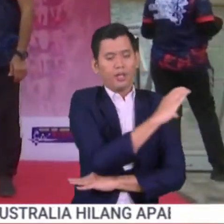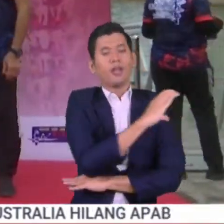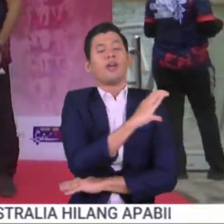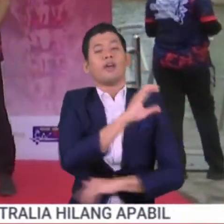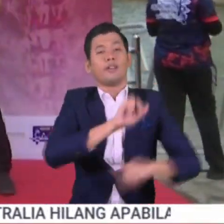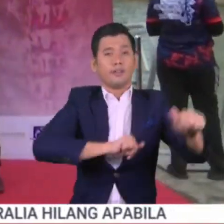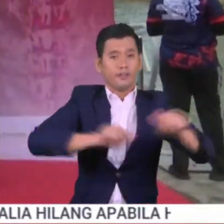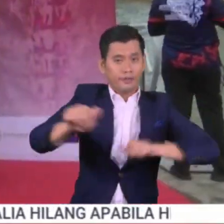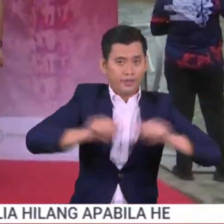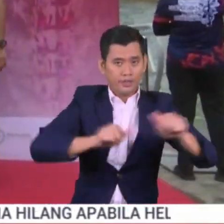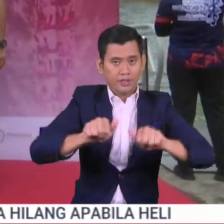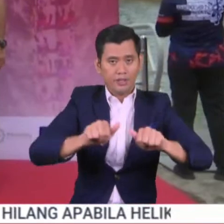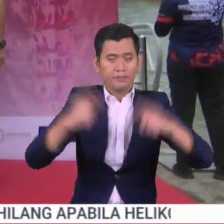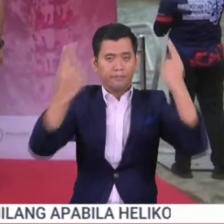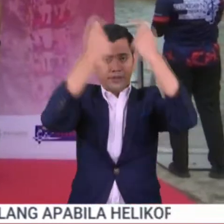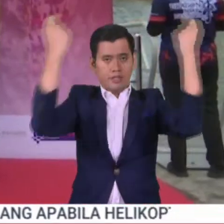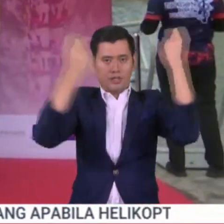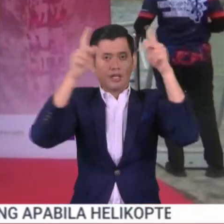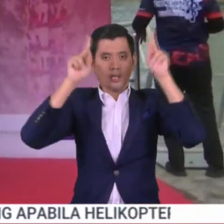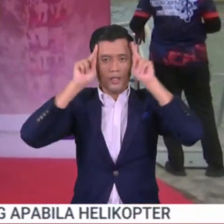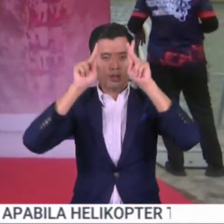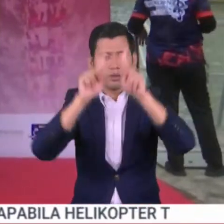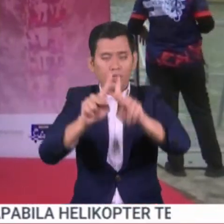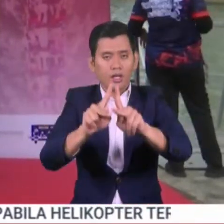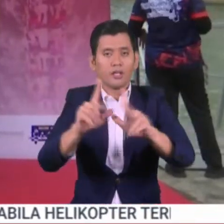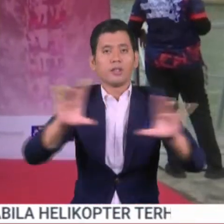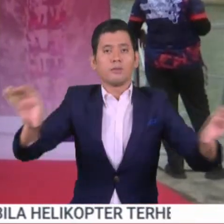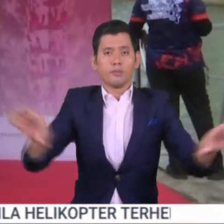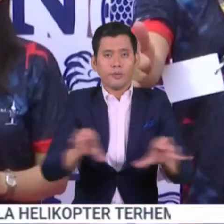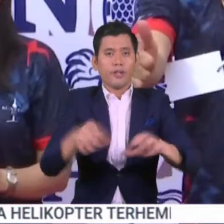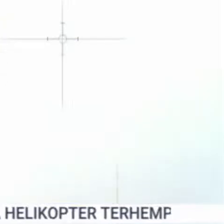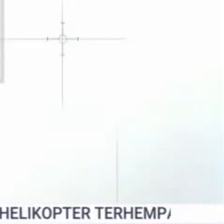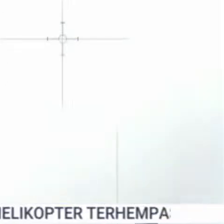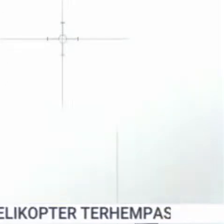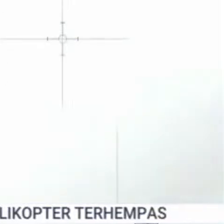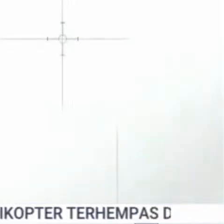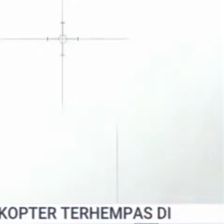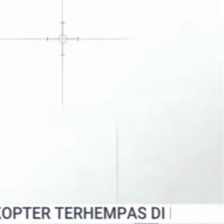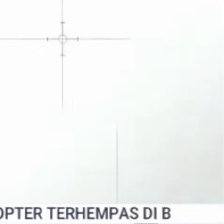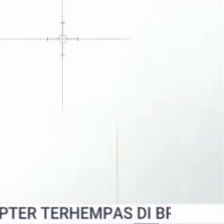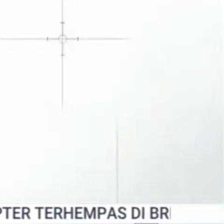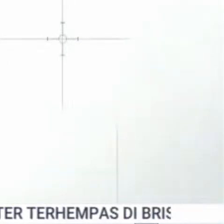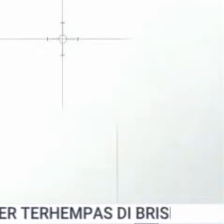Pesta Kuantan 188 yang diadakan hingga Isnin ini.